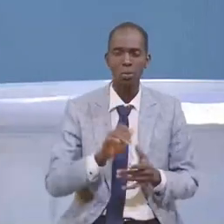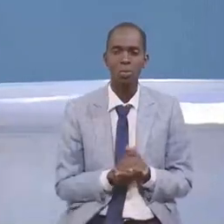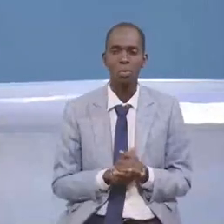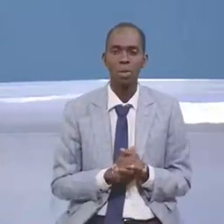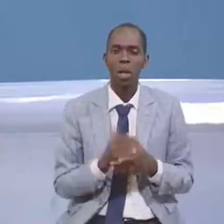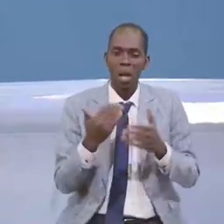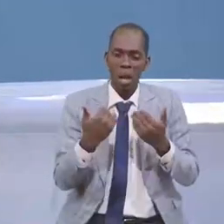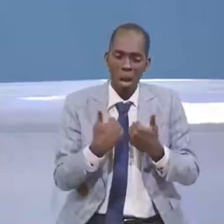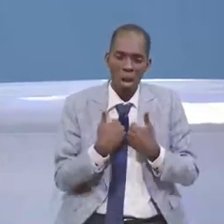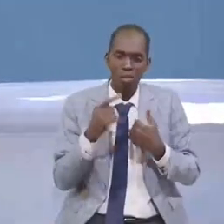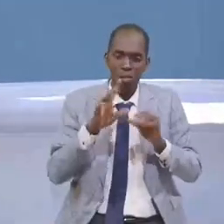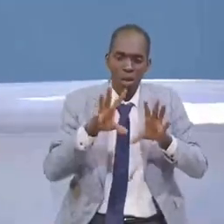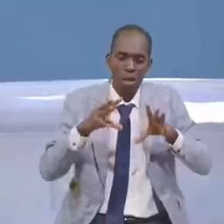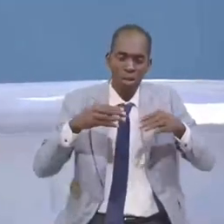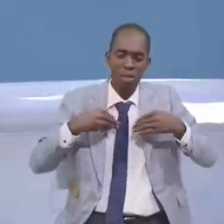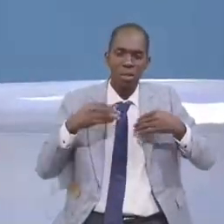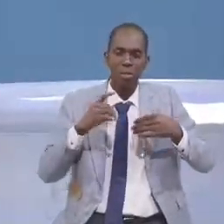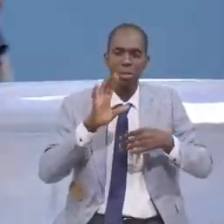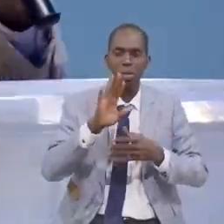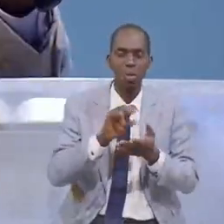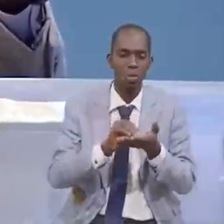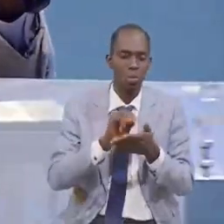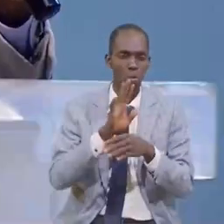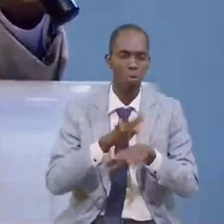Est-ce que vous avez accepté votre appel?